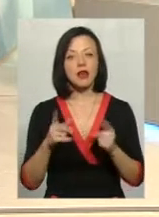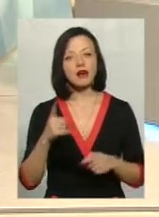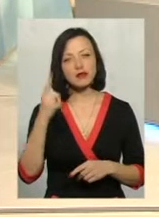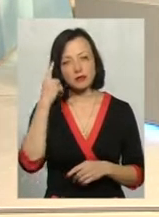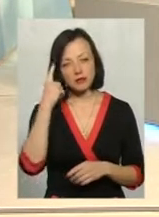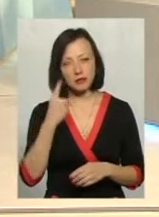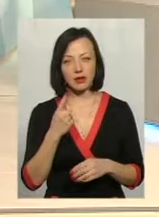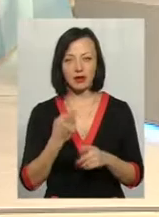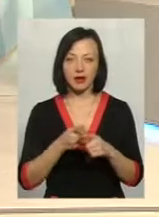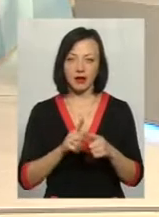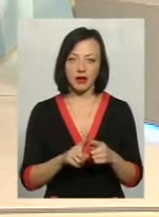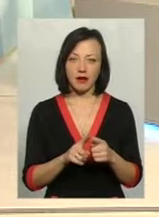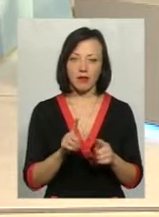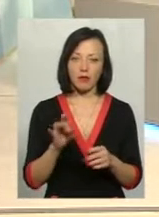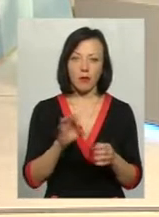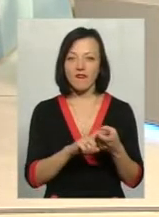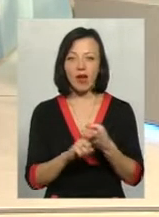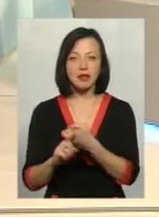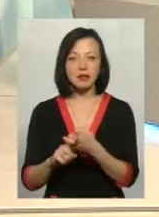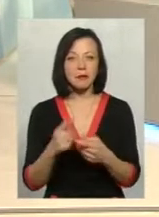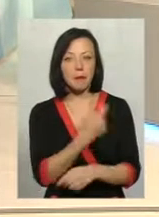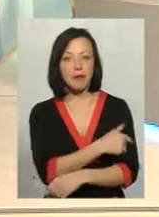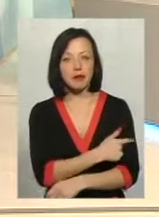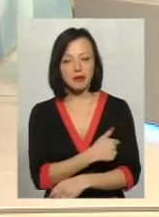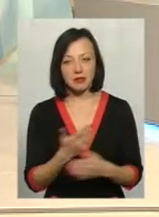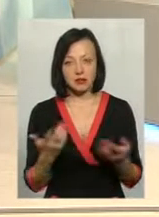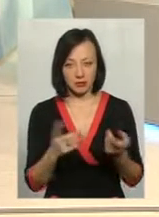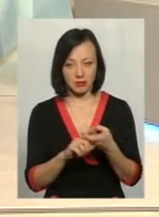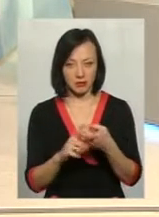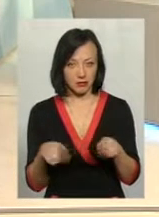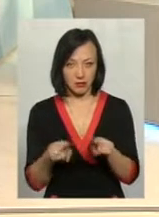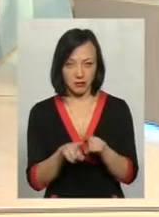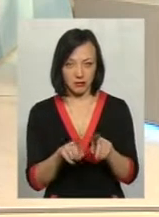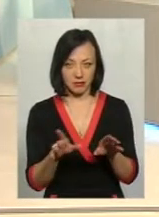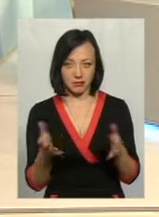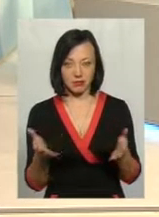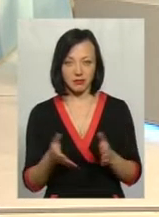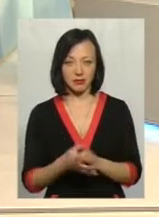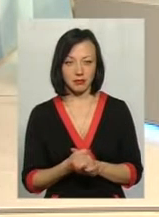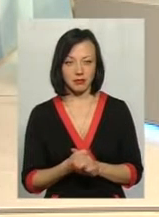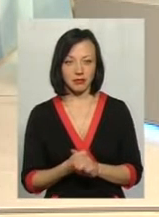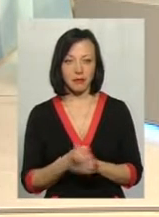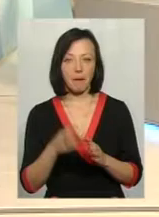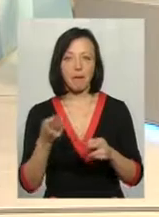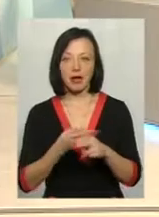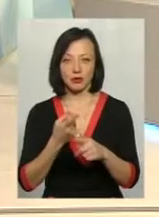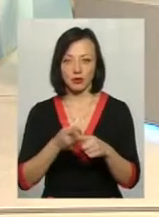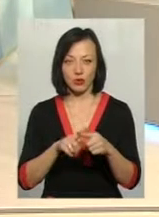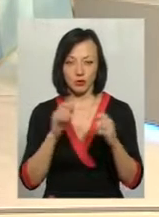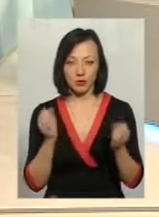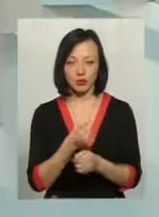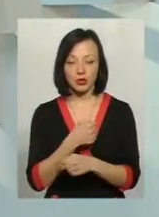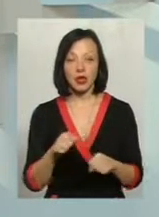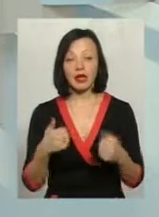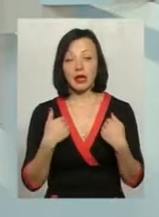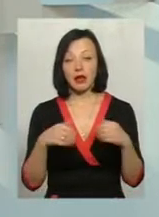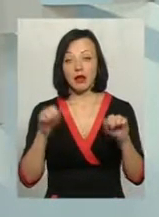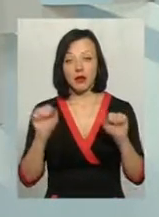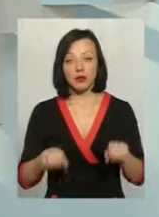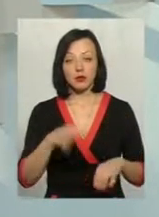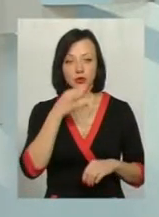контексті реформи медицини? Адже одне без іншого тут якось не відбувається зовсім і не може відбуватися. Те, що я можу